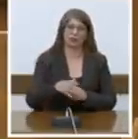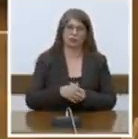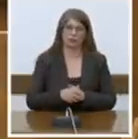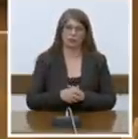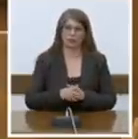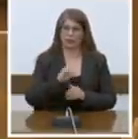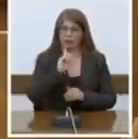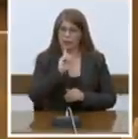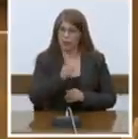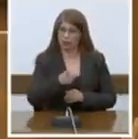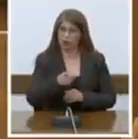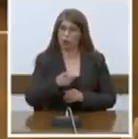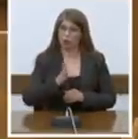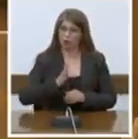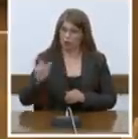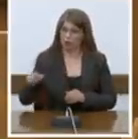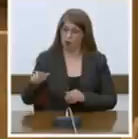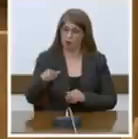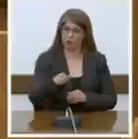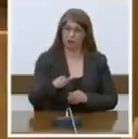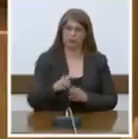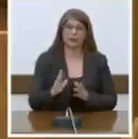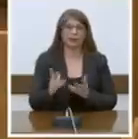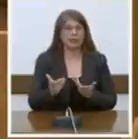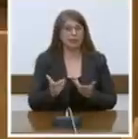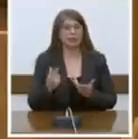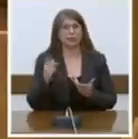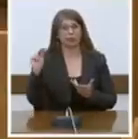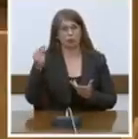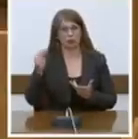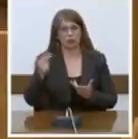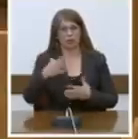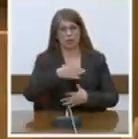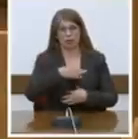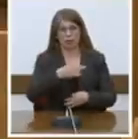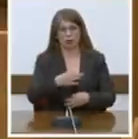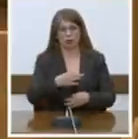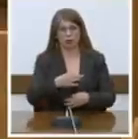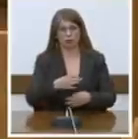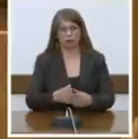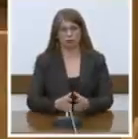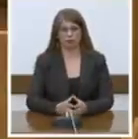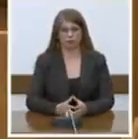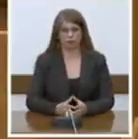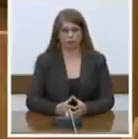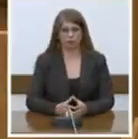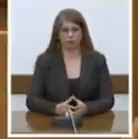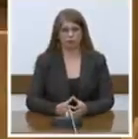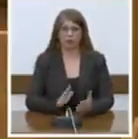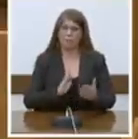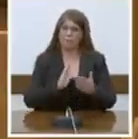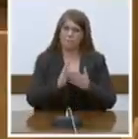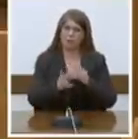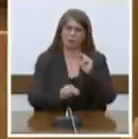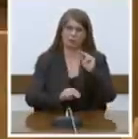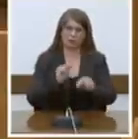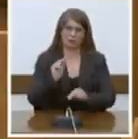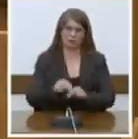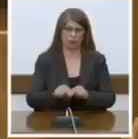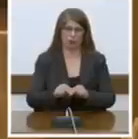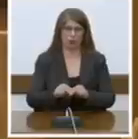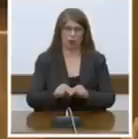εντολή των πολιτών, γιατί η Βουλή εκπροσωπεί με άμεση ψήφο τους